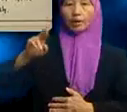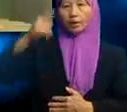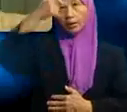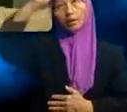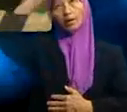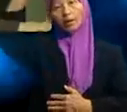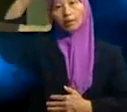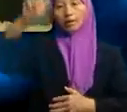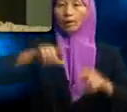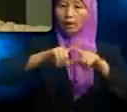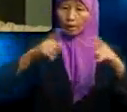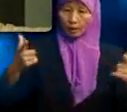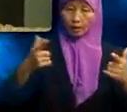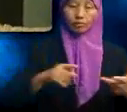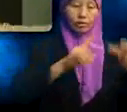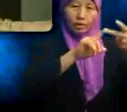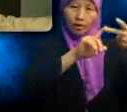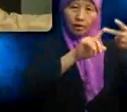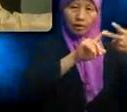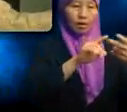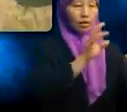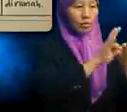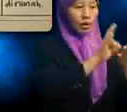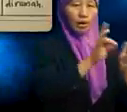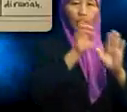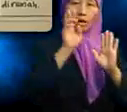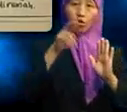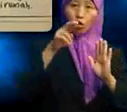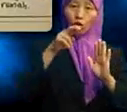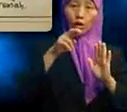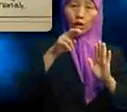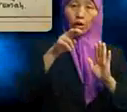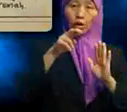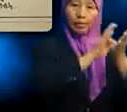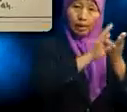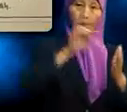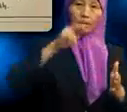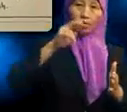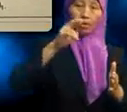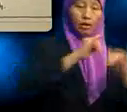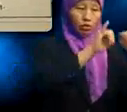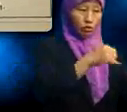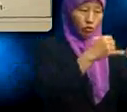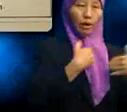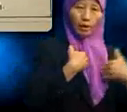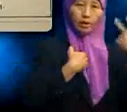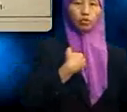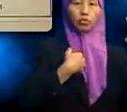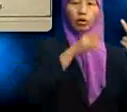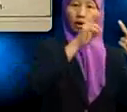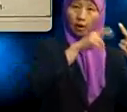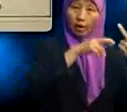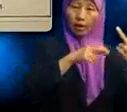Ta'ala. Perbezaan yang ketiga dari segi bilangan rakaat. Bilangan rakaat solat Jumaat ada dua